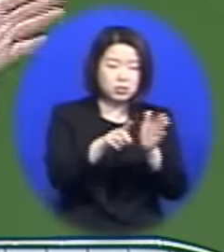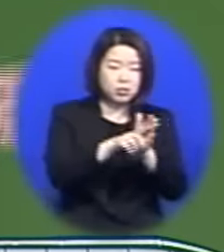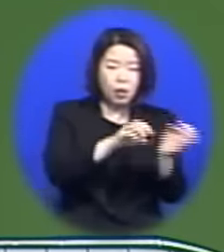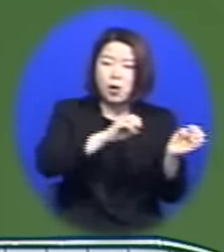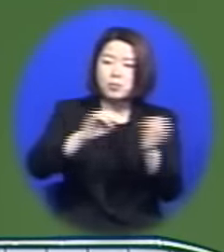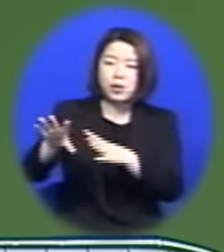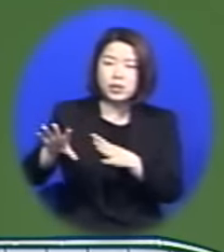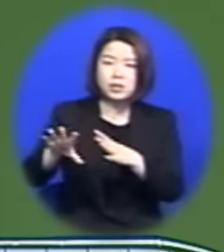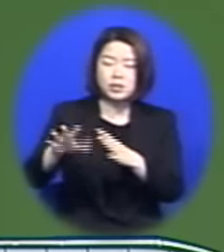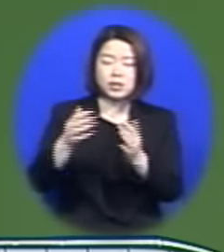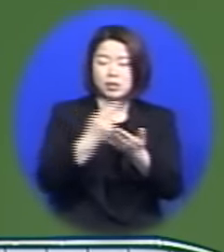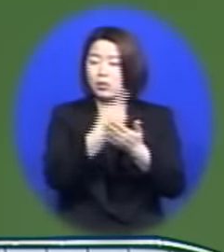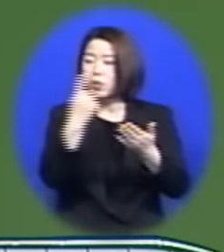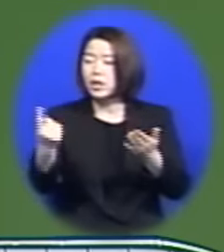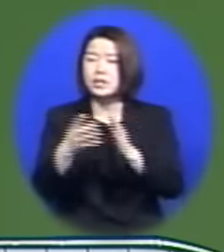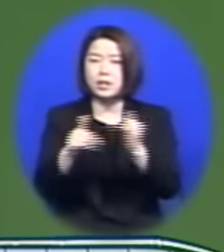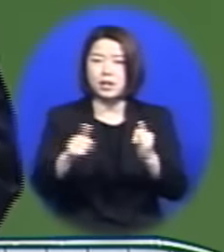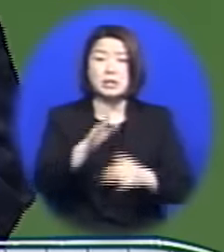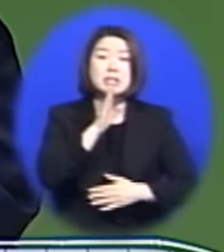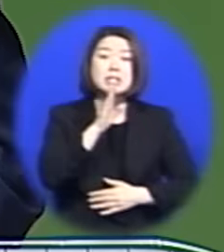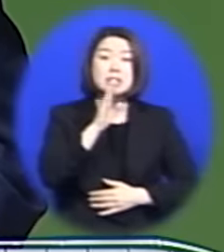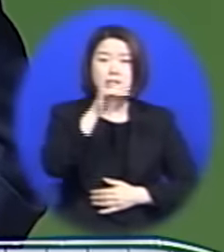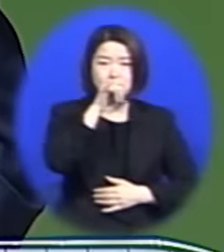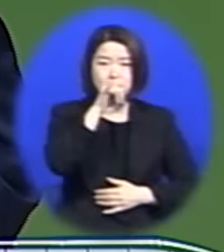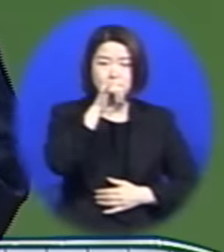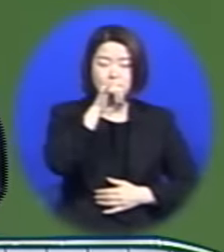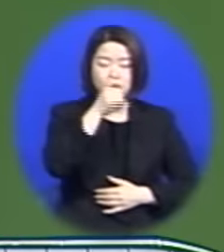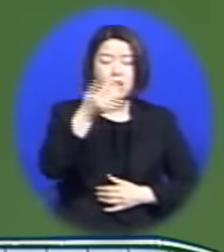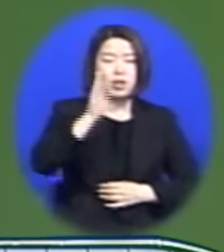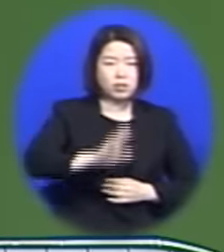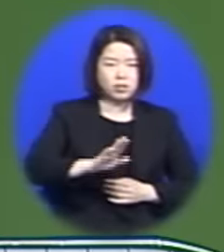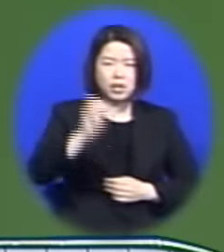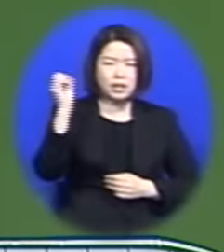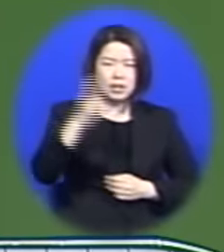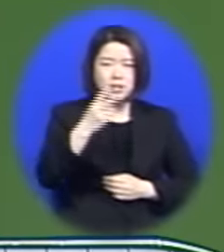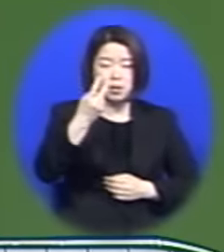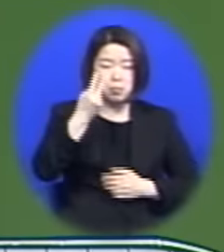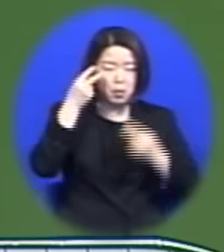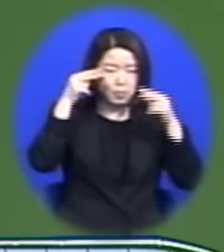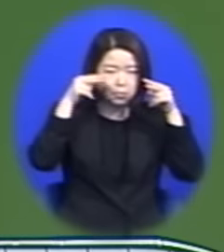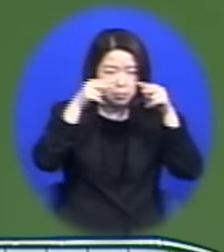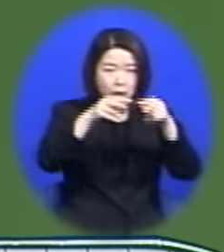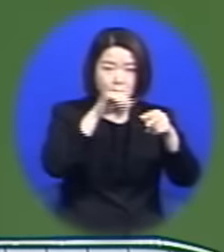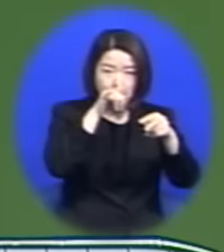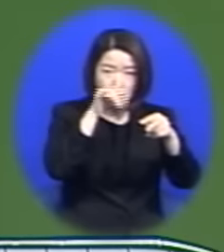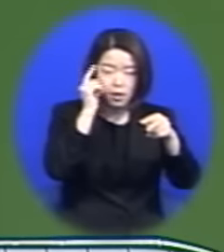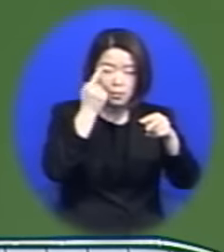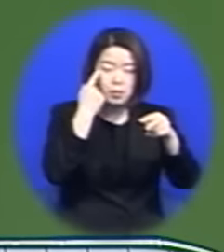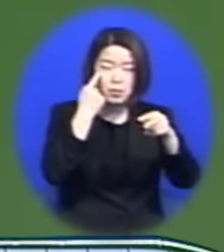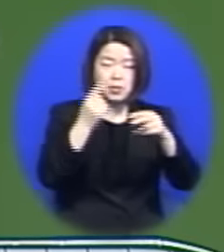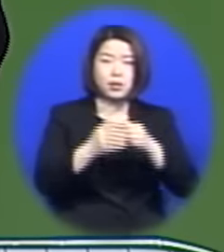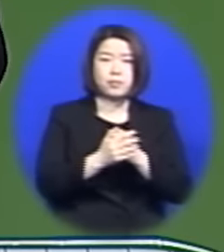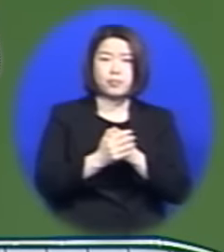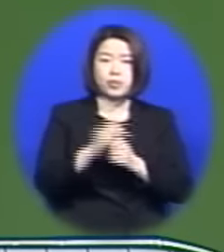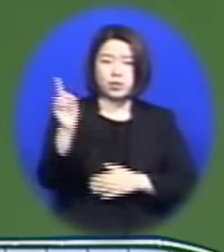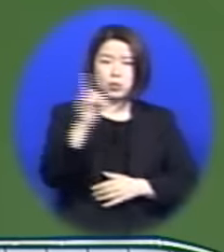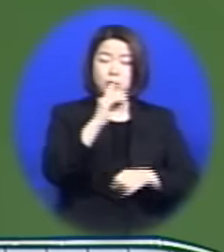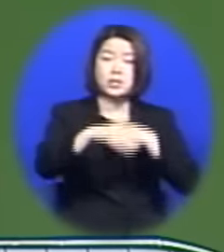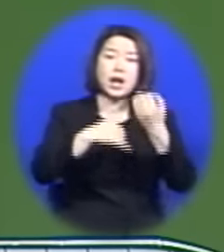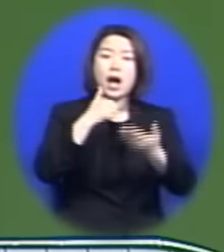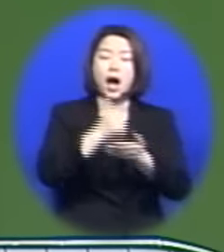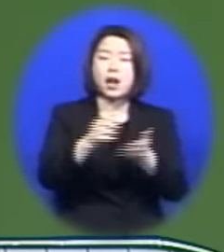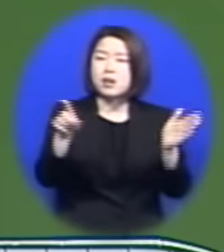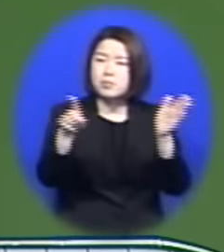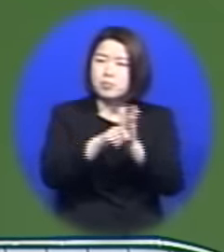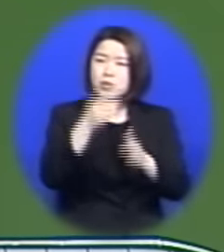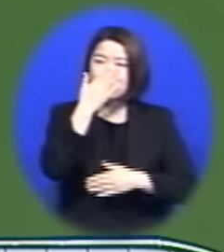실제로 있잖아요 그런데 여러분 한번 다시 주목해 보세요 도대체 하나님을 믿을 수